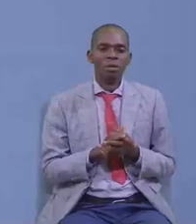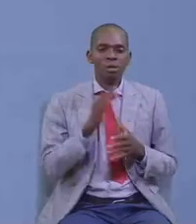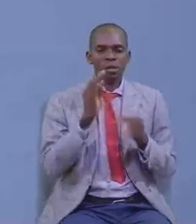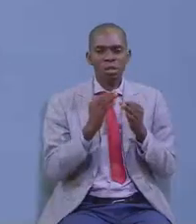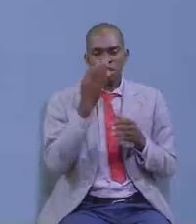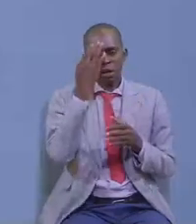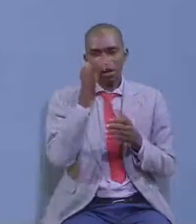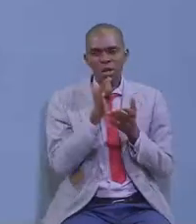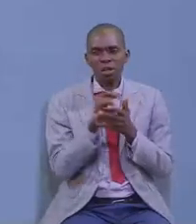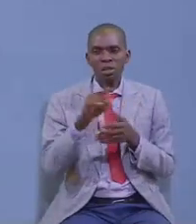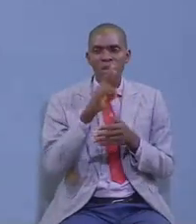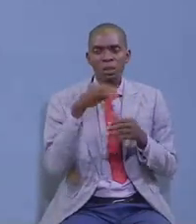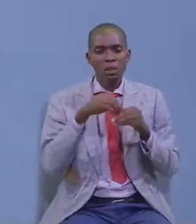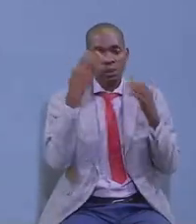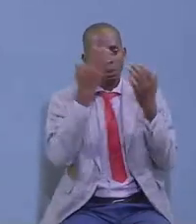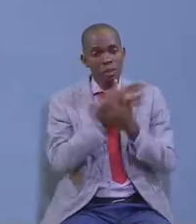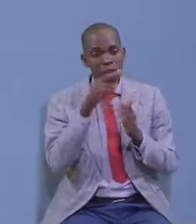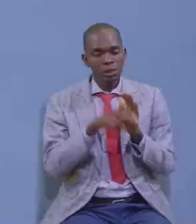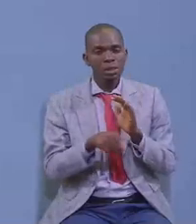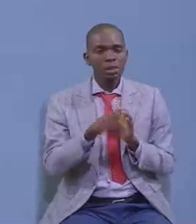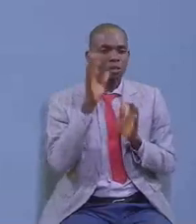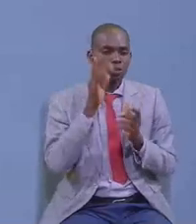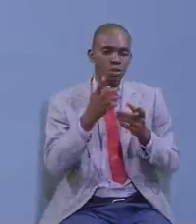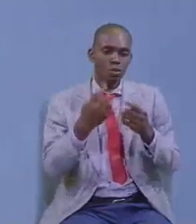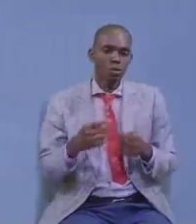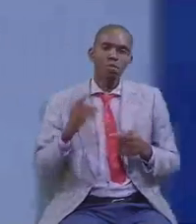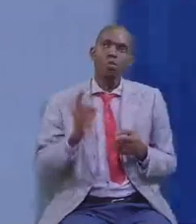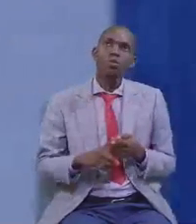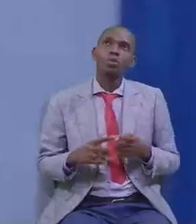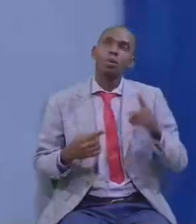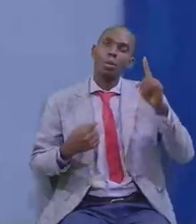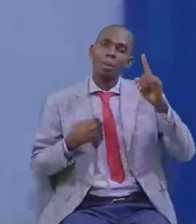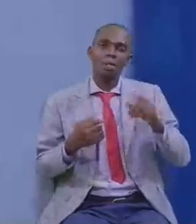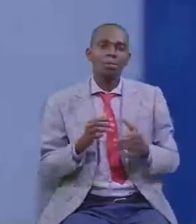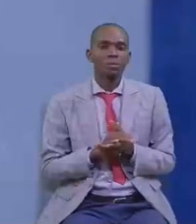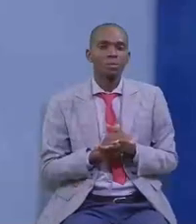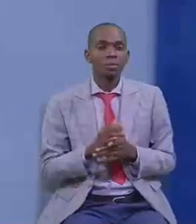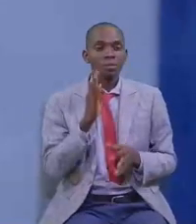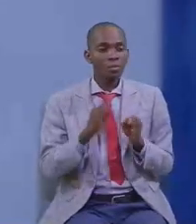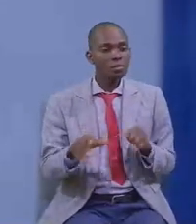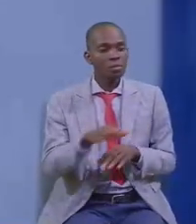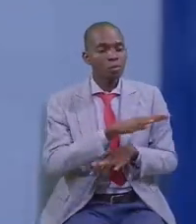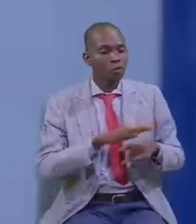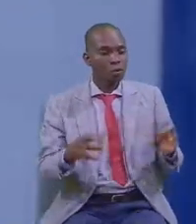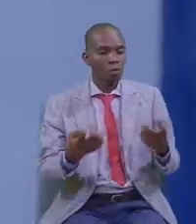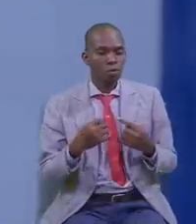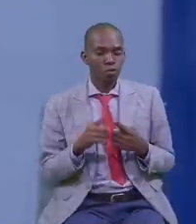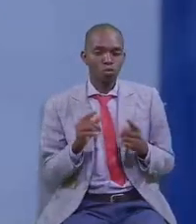S'ils savent qu'ils sont dans les ténèbres, ils viendront vers moi. S'ils ne viennent pas vers toi, va vers eux.